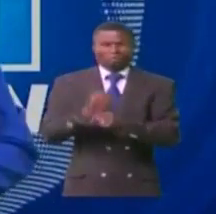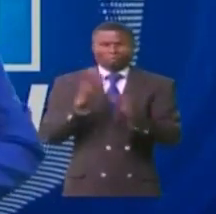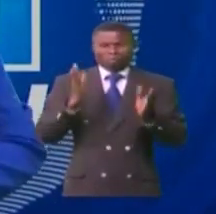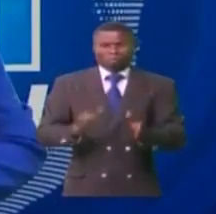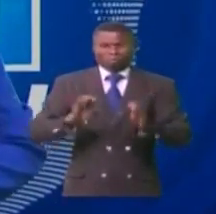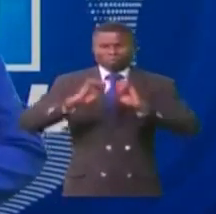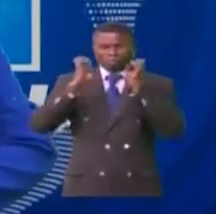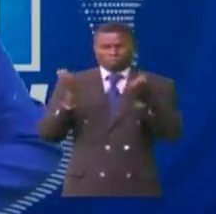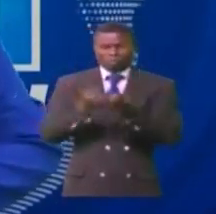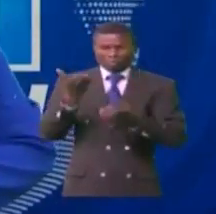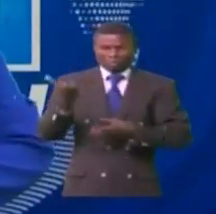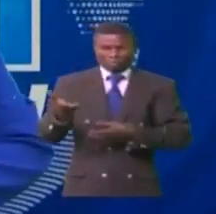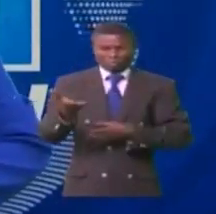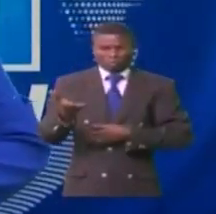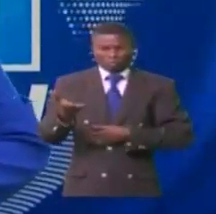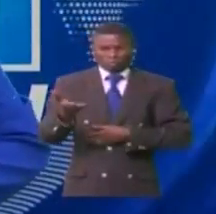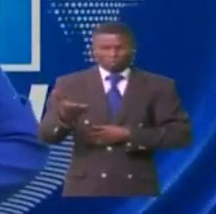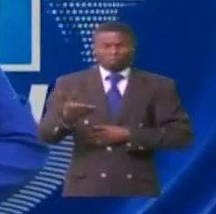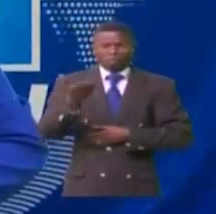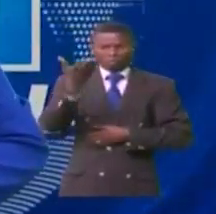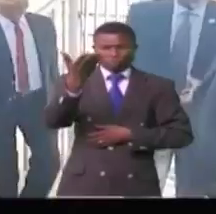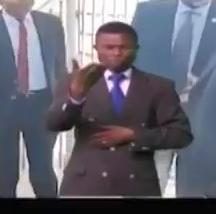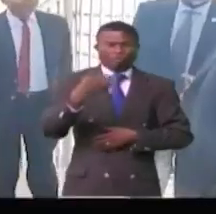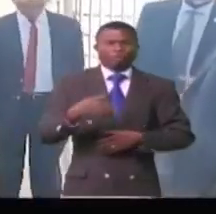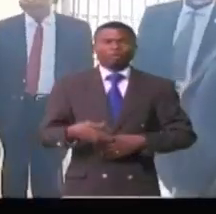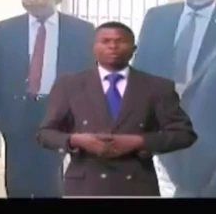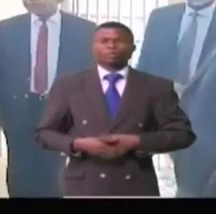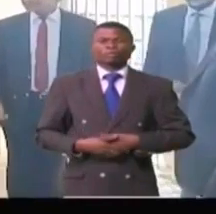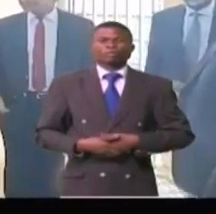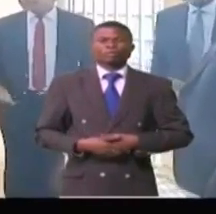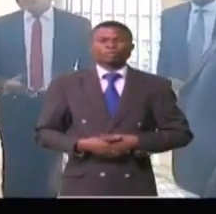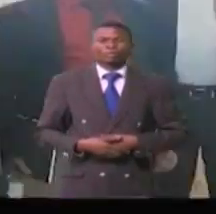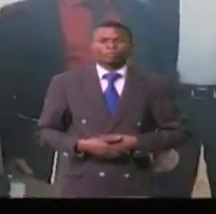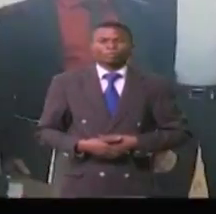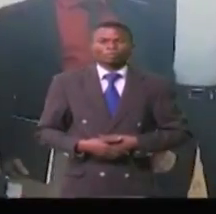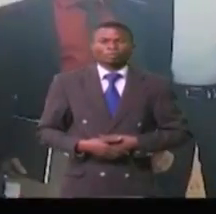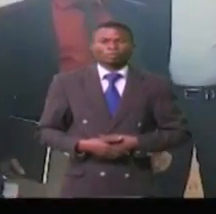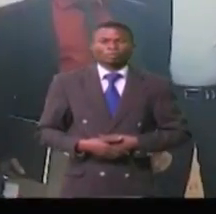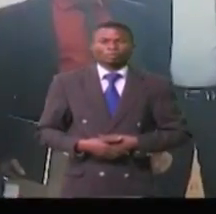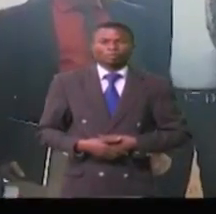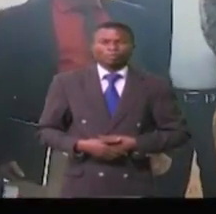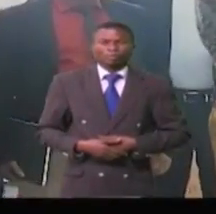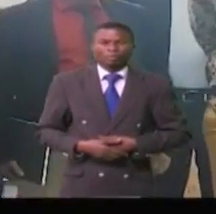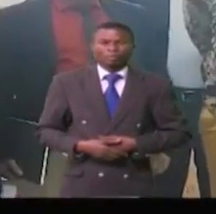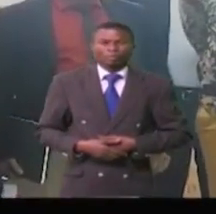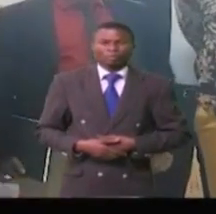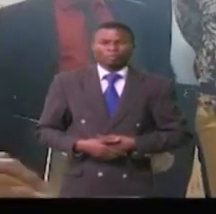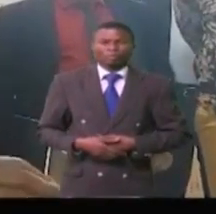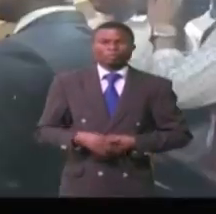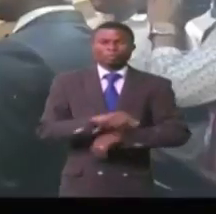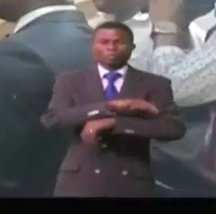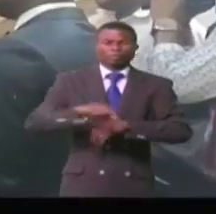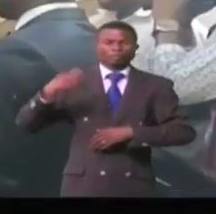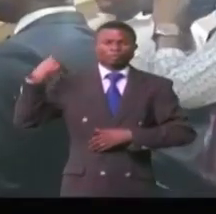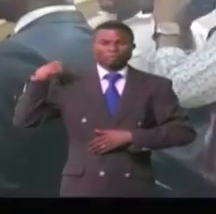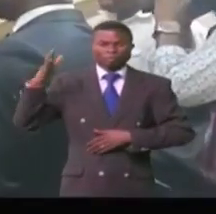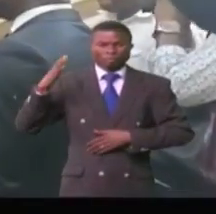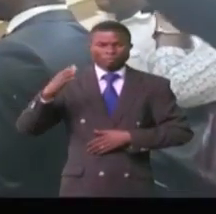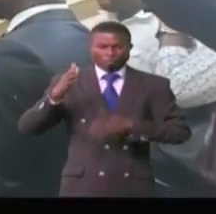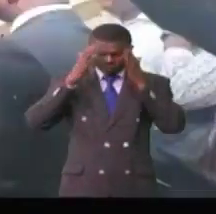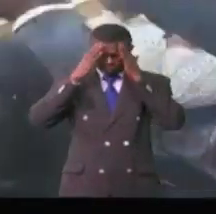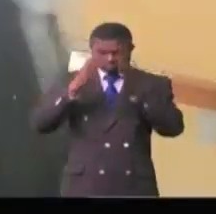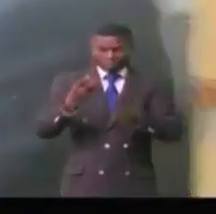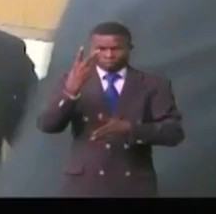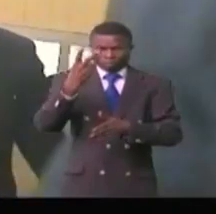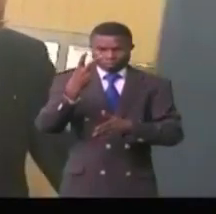de cette direction. Nadine Yangou. La nouvelle approche des gestions des finances publiques est assise sur deux